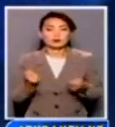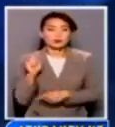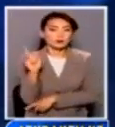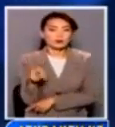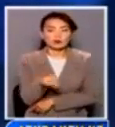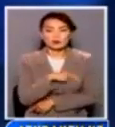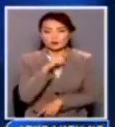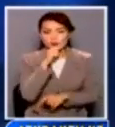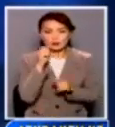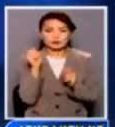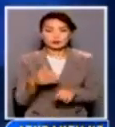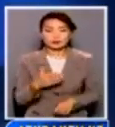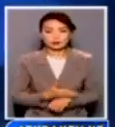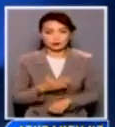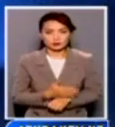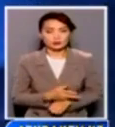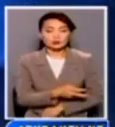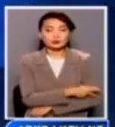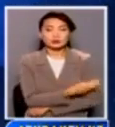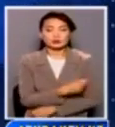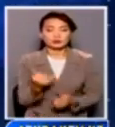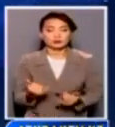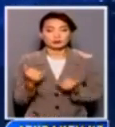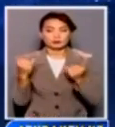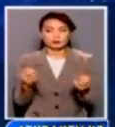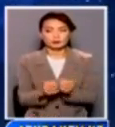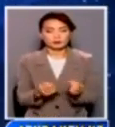үздігі төсбелгісімен марапатталды. Дәрігерге құрмет